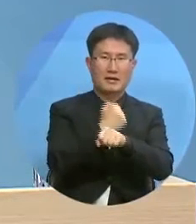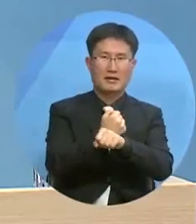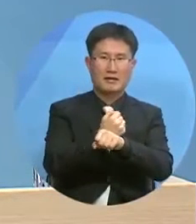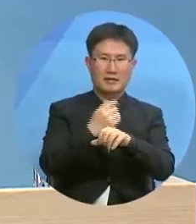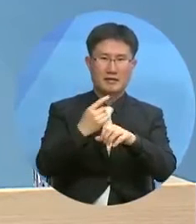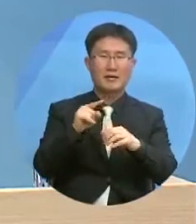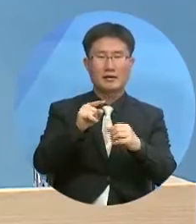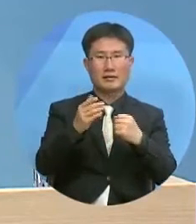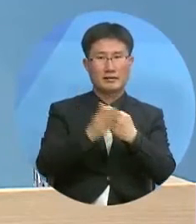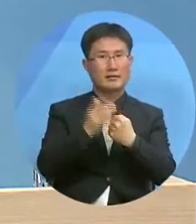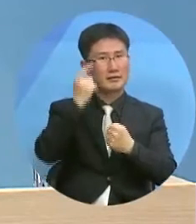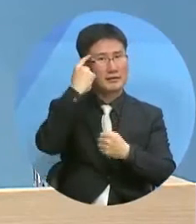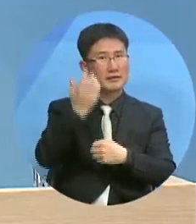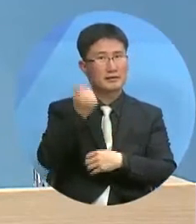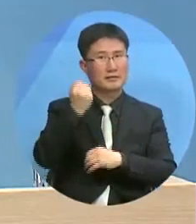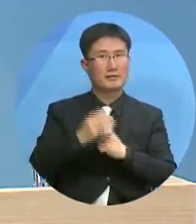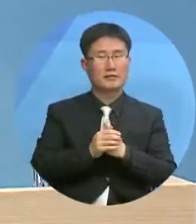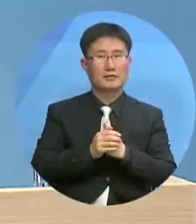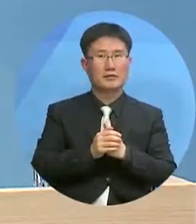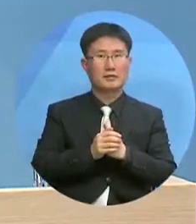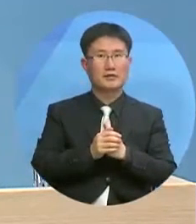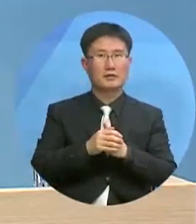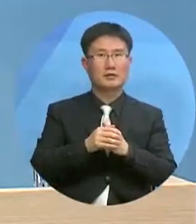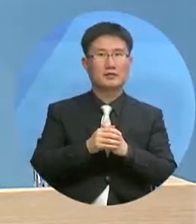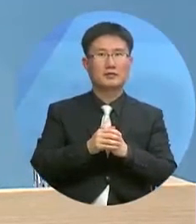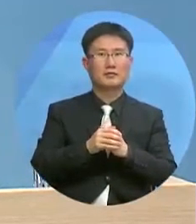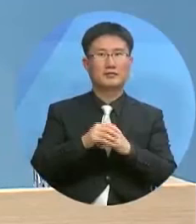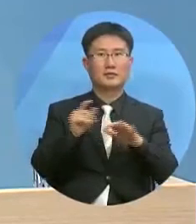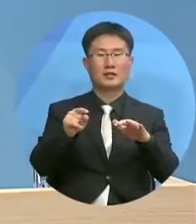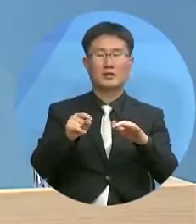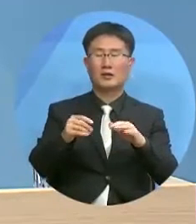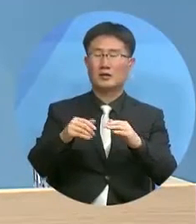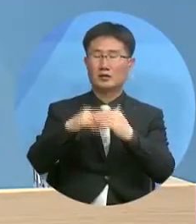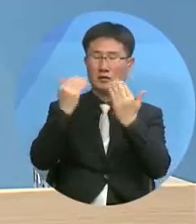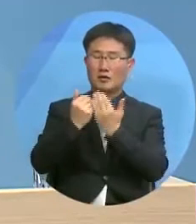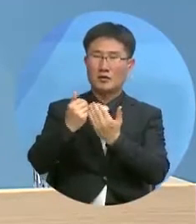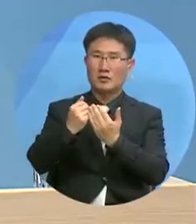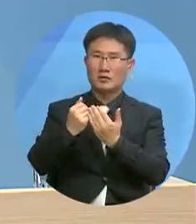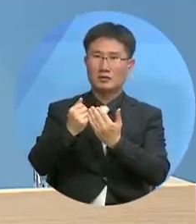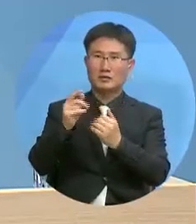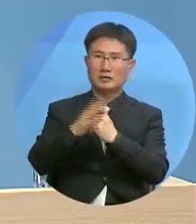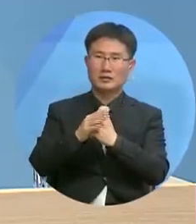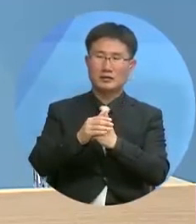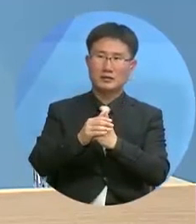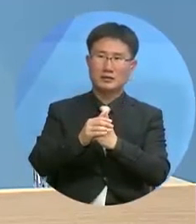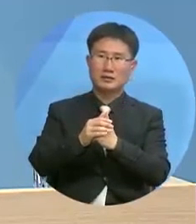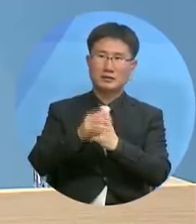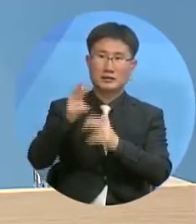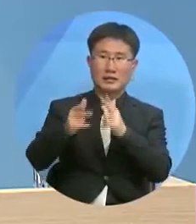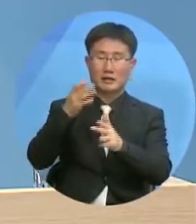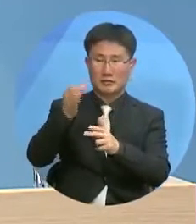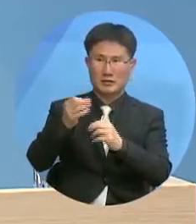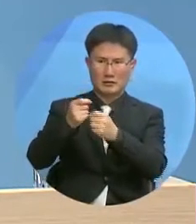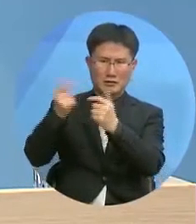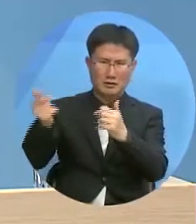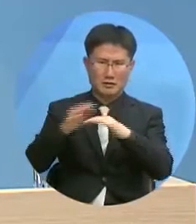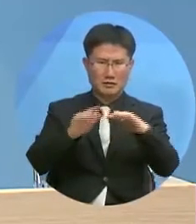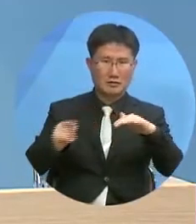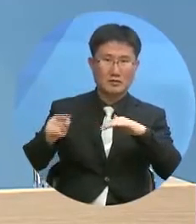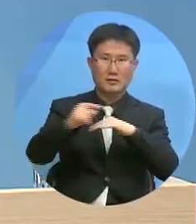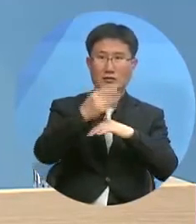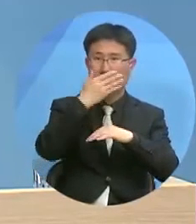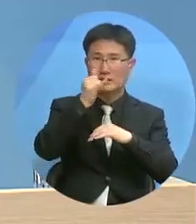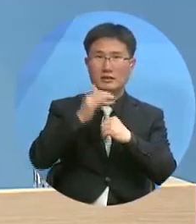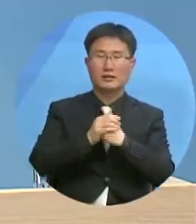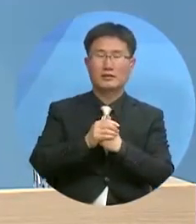정부로 하여금 서울 문산 고속도로 주식회사의 총액 사업비를 증가하도록, 정부의 조치를